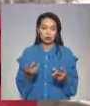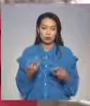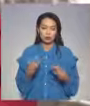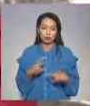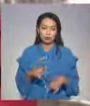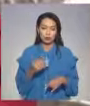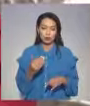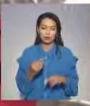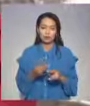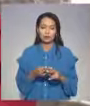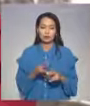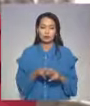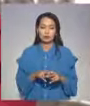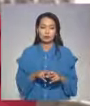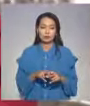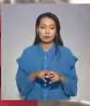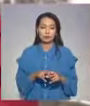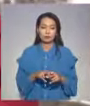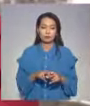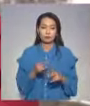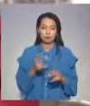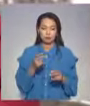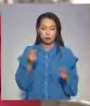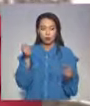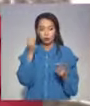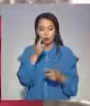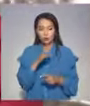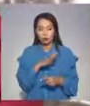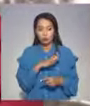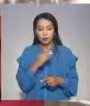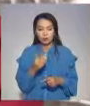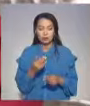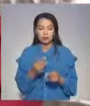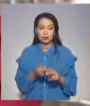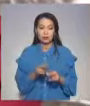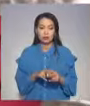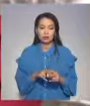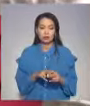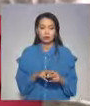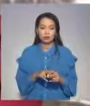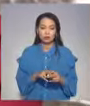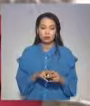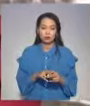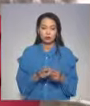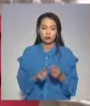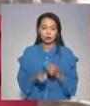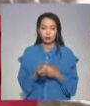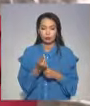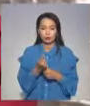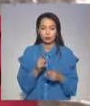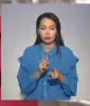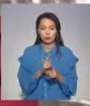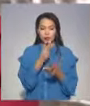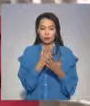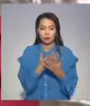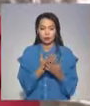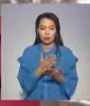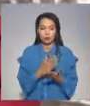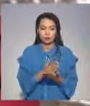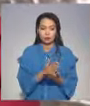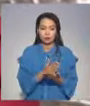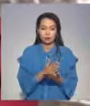жаңағы босанған сәттен кейін сол анықталды. Құлақтың азында лимфомузлы ісіп кетеді, ұйқы бездері деп айтады ғой, сол ісіп